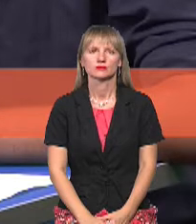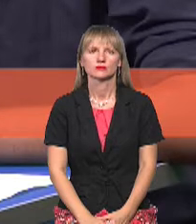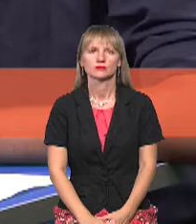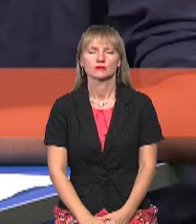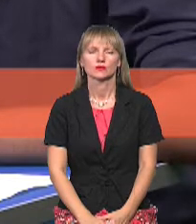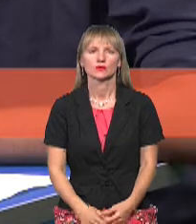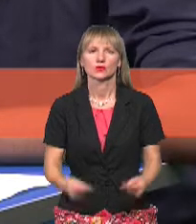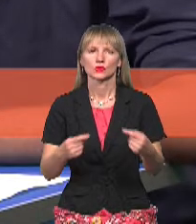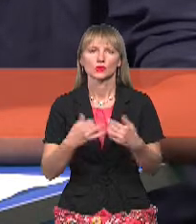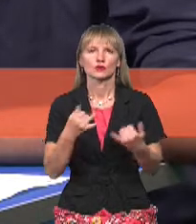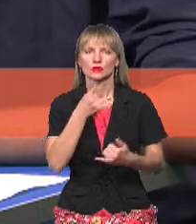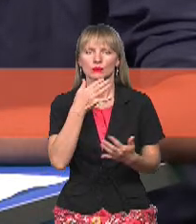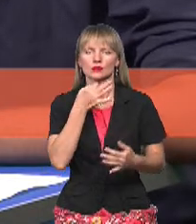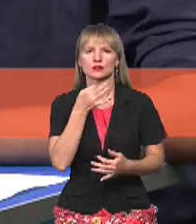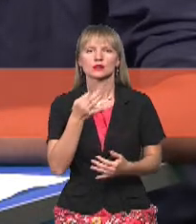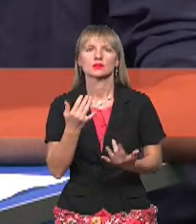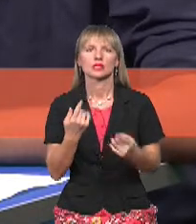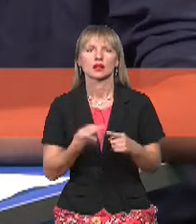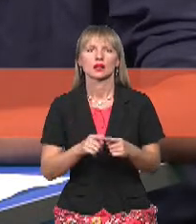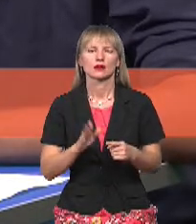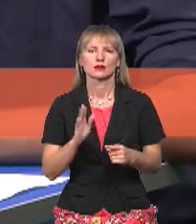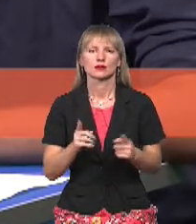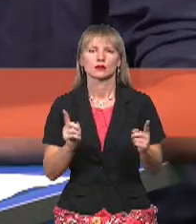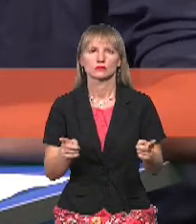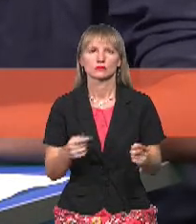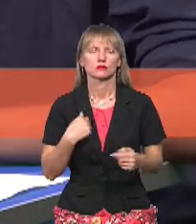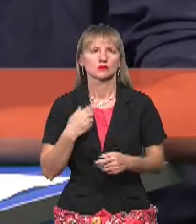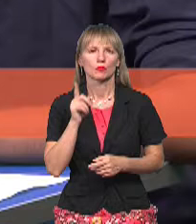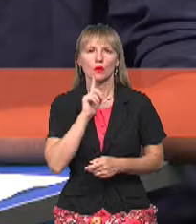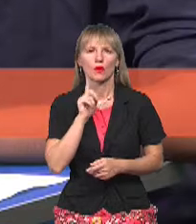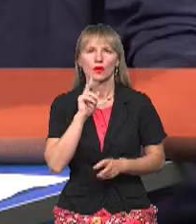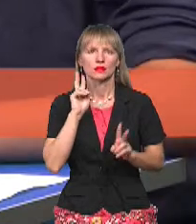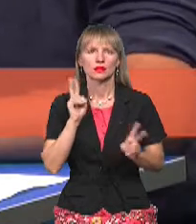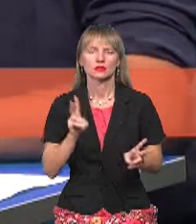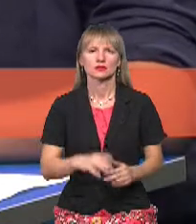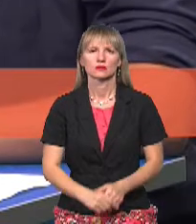Не зможу зараз відповісти, навіть не знаю, скільки це було Дніпропетровське. Ну, в Дніпрі.